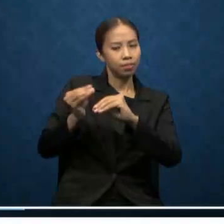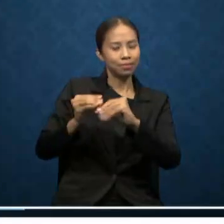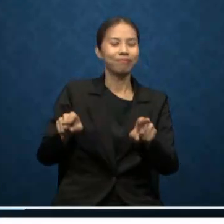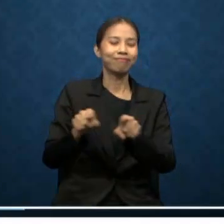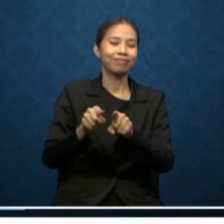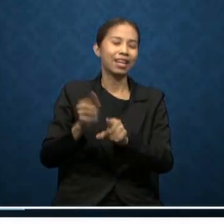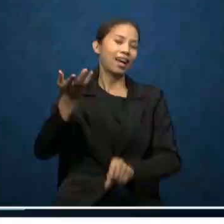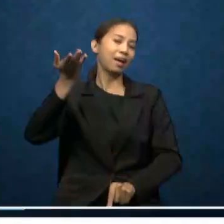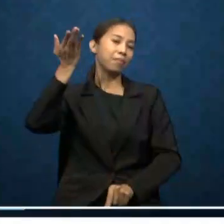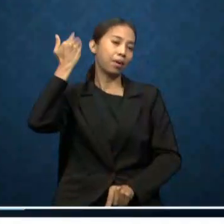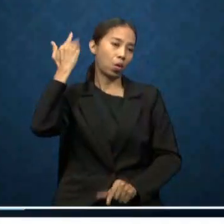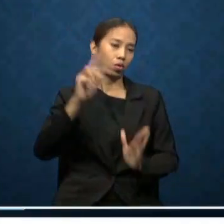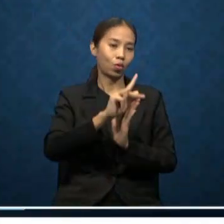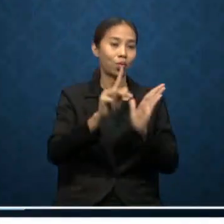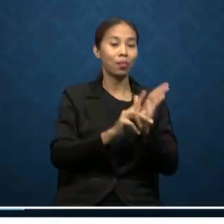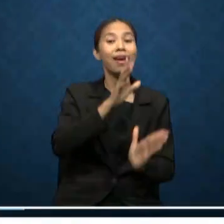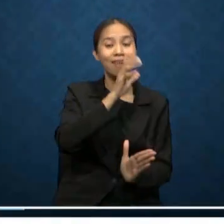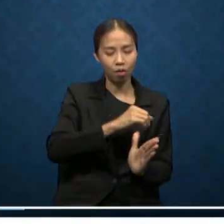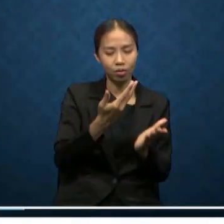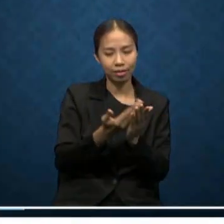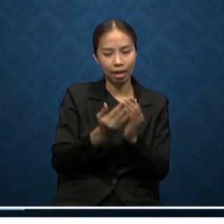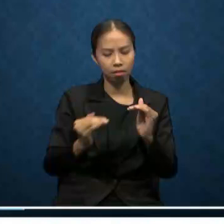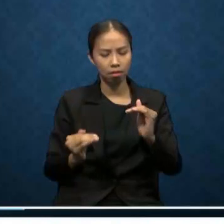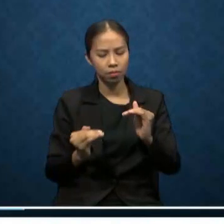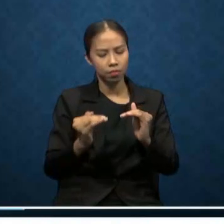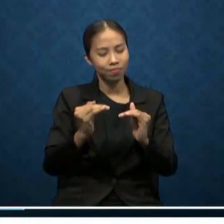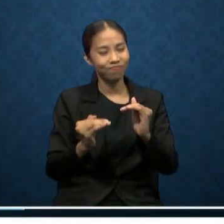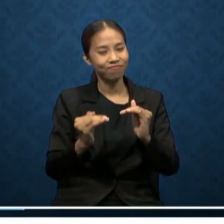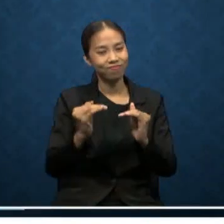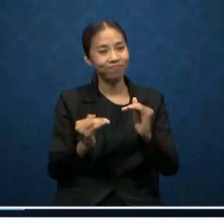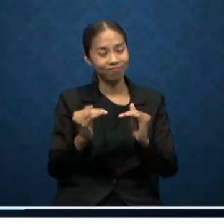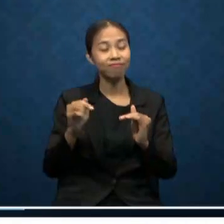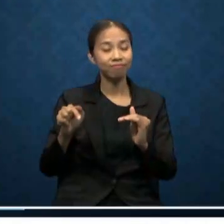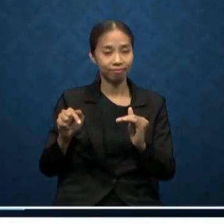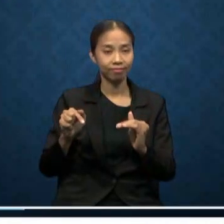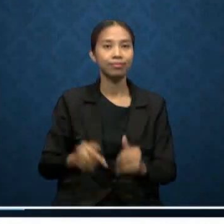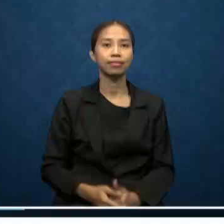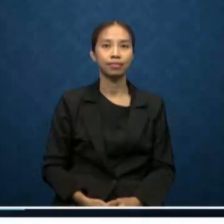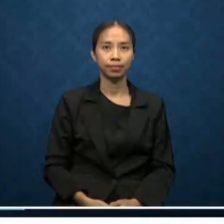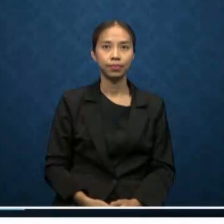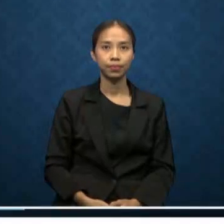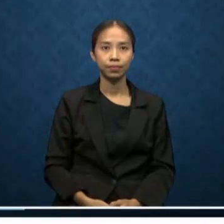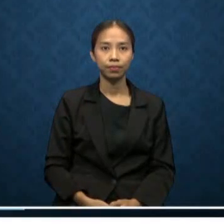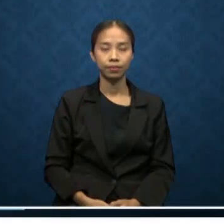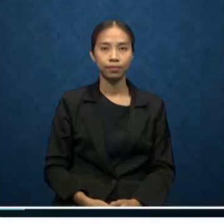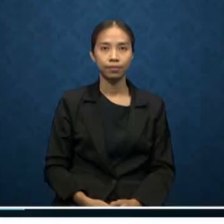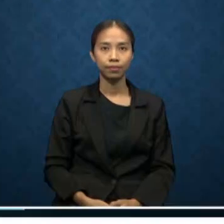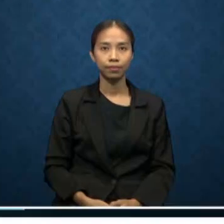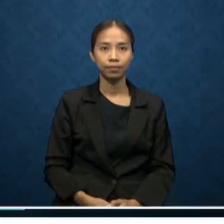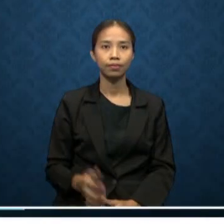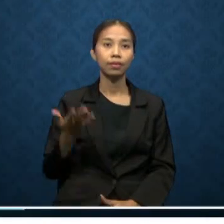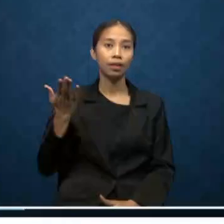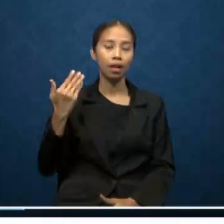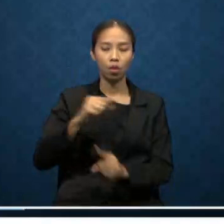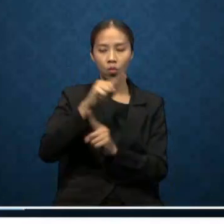เคยจัดเก็บตามกฎหมายเดิมก่อนทกฎหมายฉบับให่นี้จะมผลใช้บั้ครับเมื่มัที่